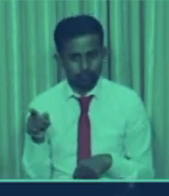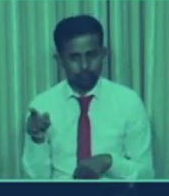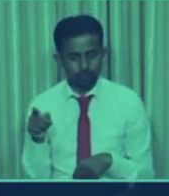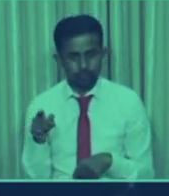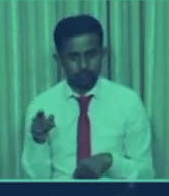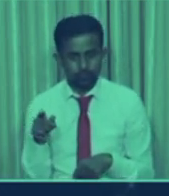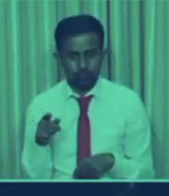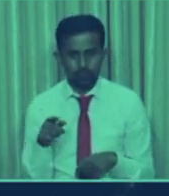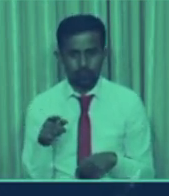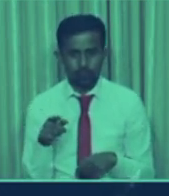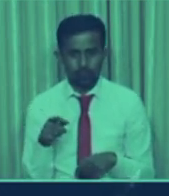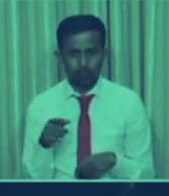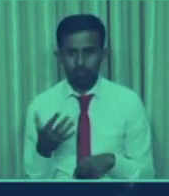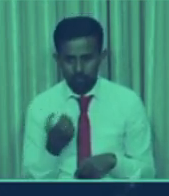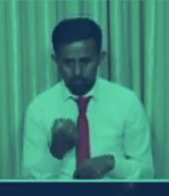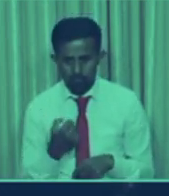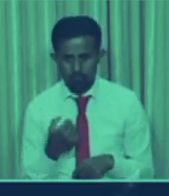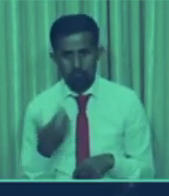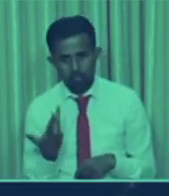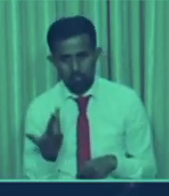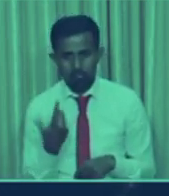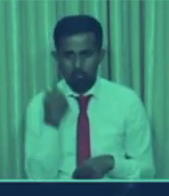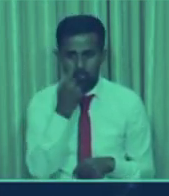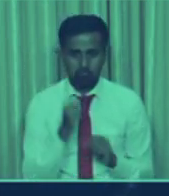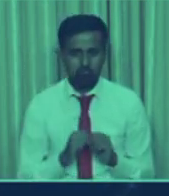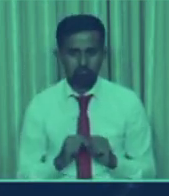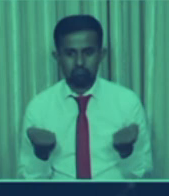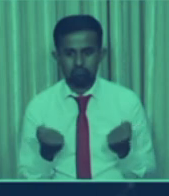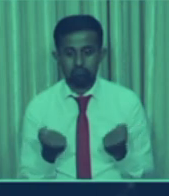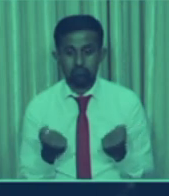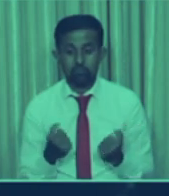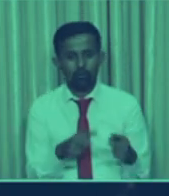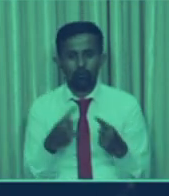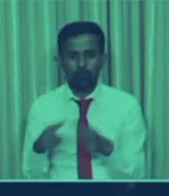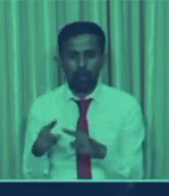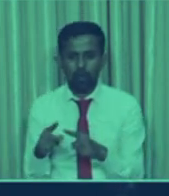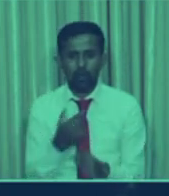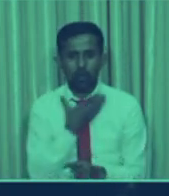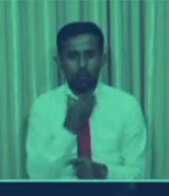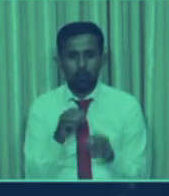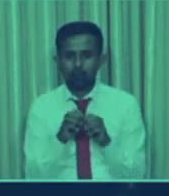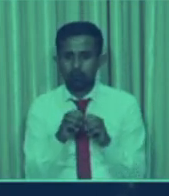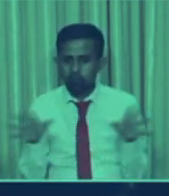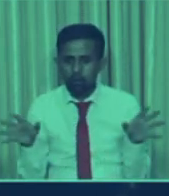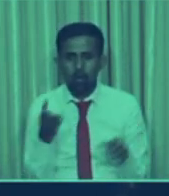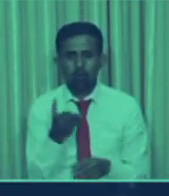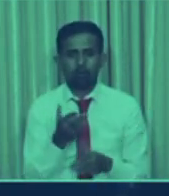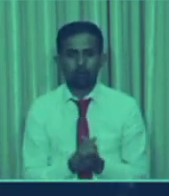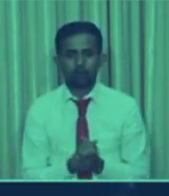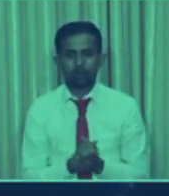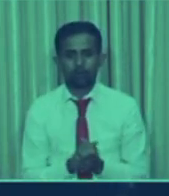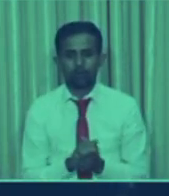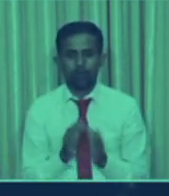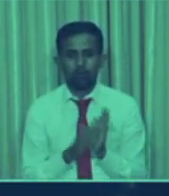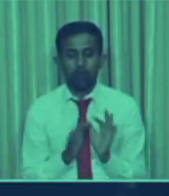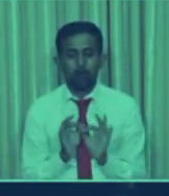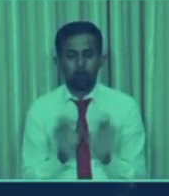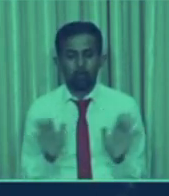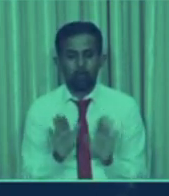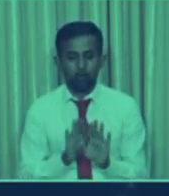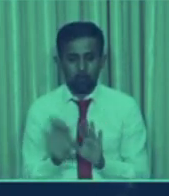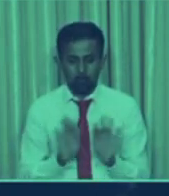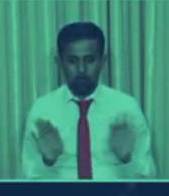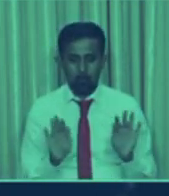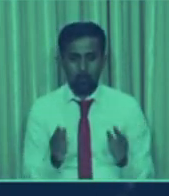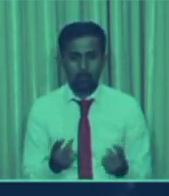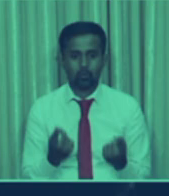எமக்கு வாக்கு வந்தால் போதும் என்பதற்காக அடுப்பையும் ரைஸ் குக்கரையும் வழங்குகின்ற எங்களுடைய நிகழ்ச்சி திட்டத்தை தாண்டி இந்த ஊடகத்தை ஒரு கட்டுக்கோப்புக்குள் கொண்டு வர வேண்டியதான மிகப்பெரிய தேவை இந்த நாட்டில்